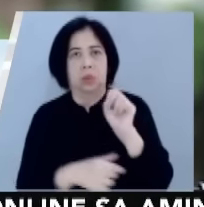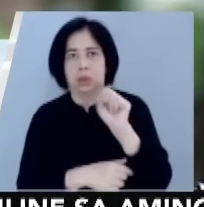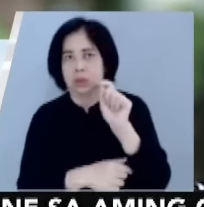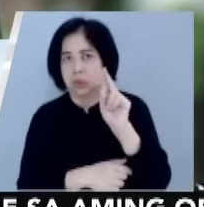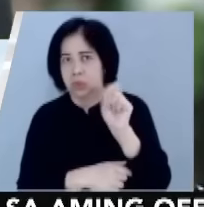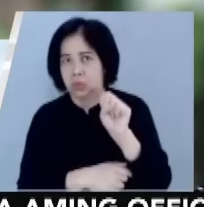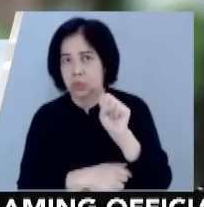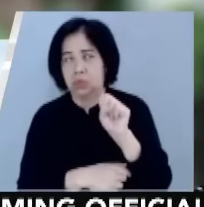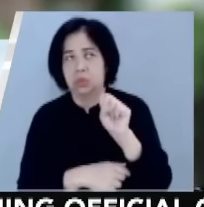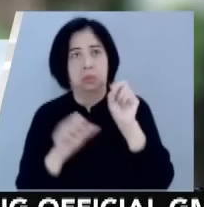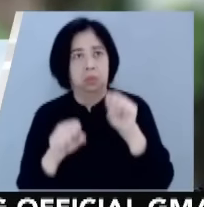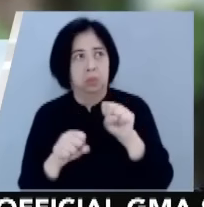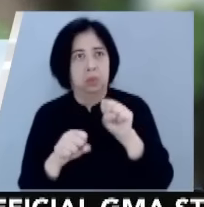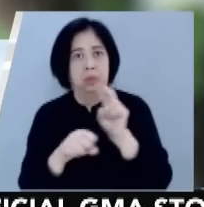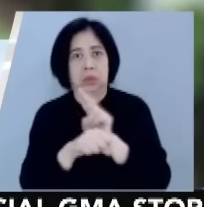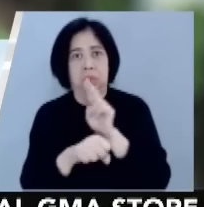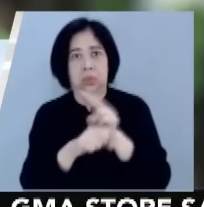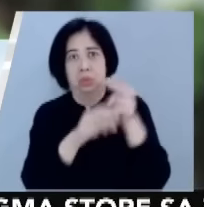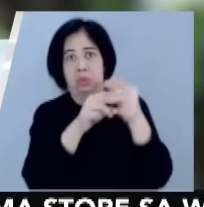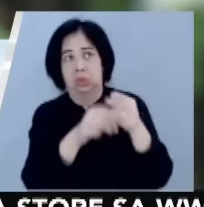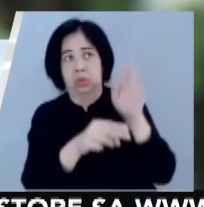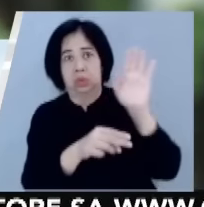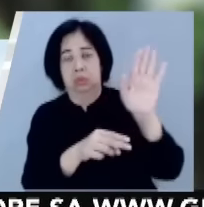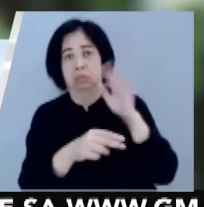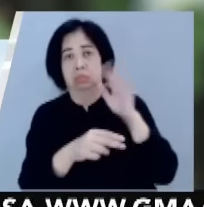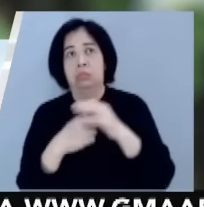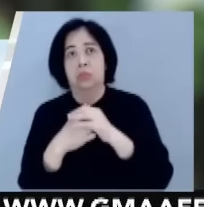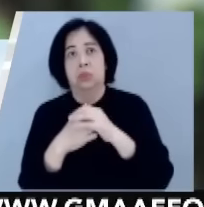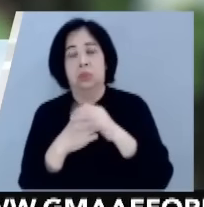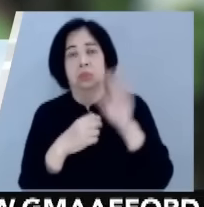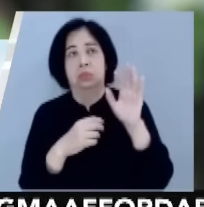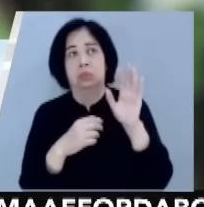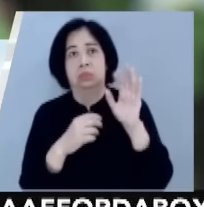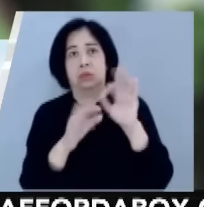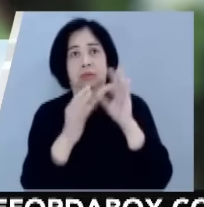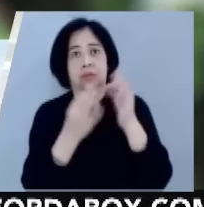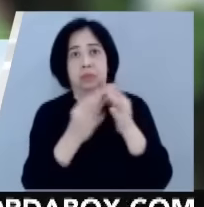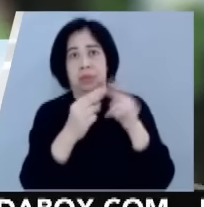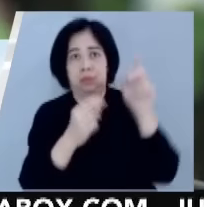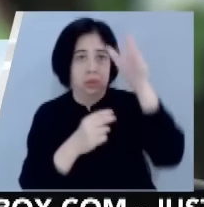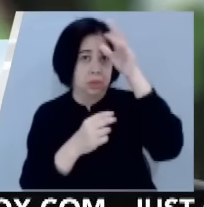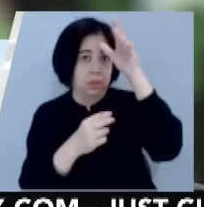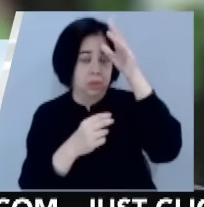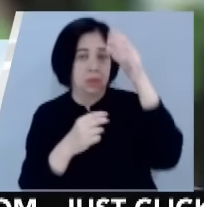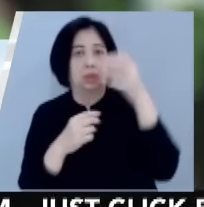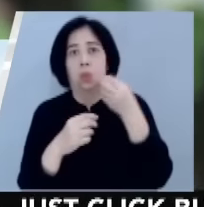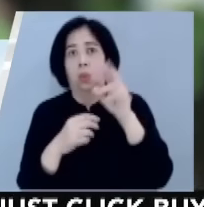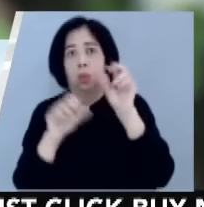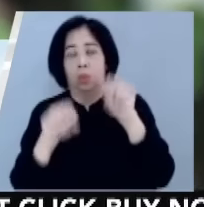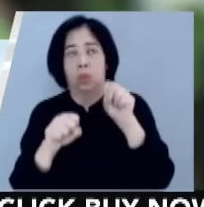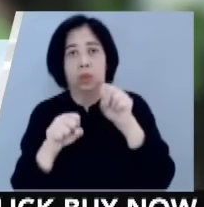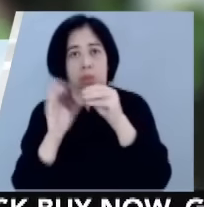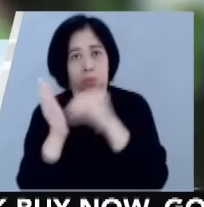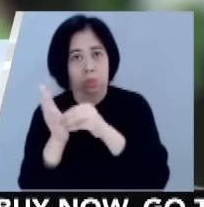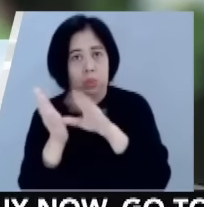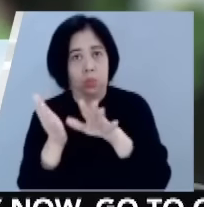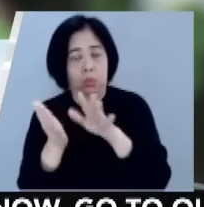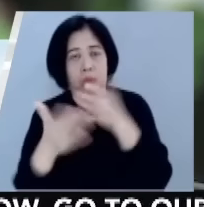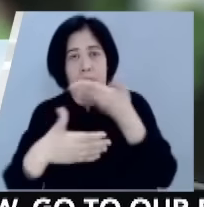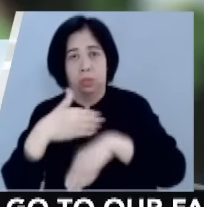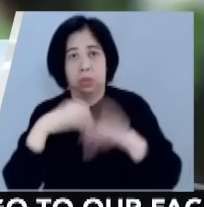Pwede bang gamitin yung pangalan o yung apelyido ng tatay niya, o pwede bang ilagay yan sa kanilang mga birth certificate,